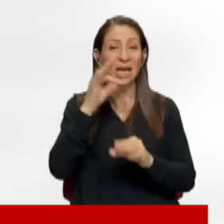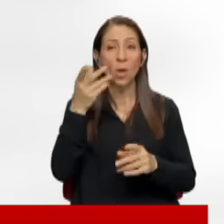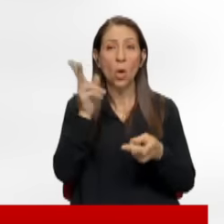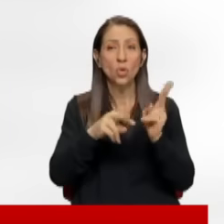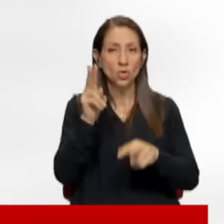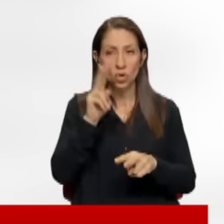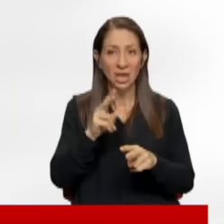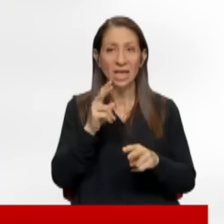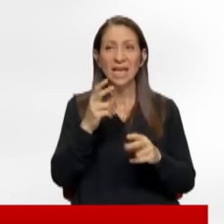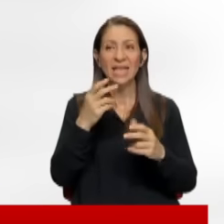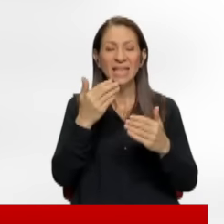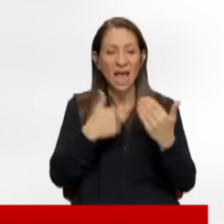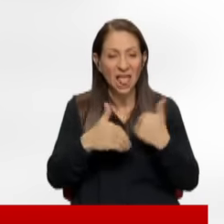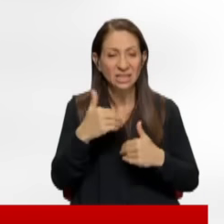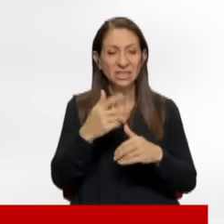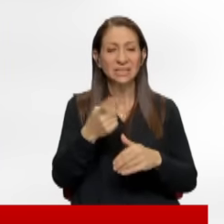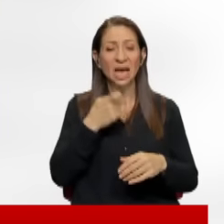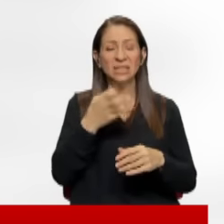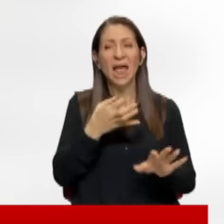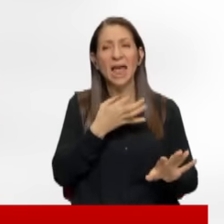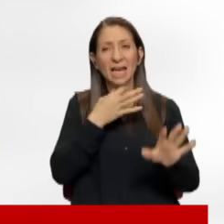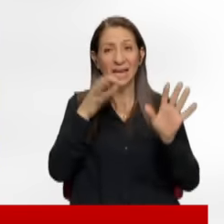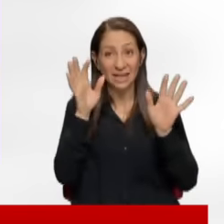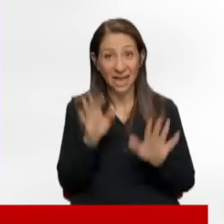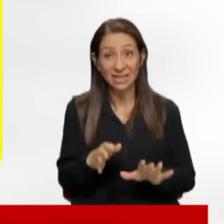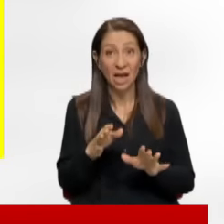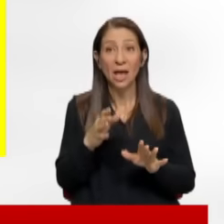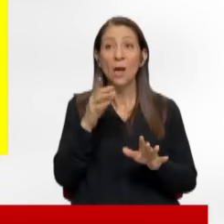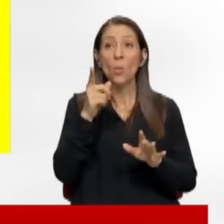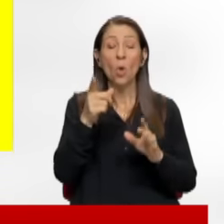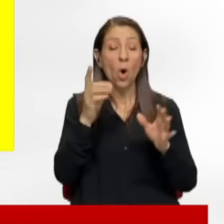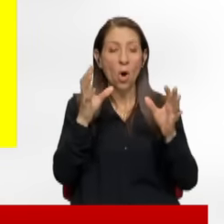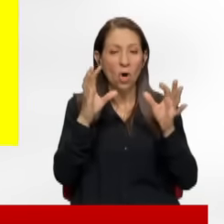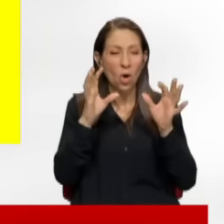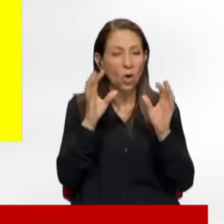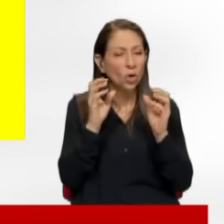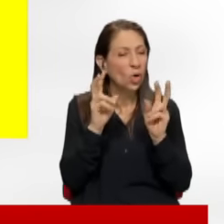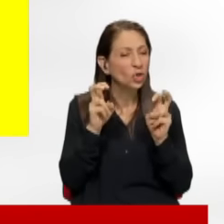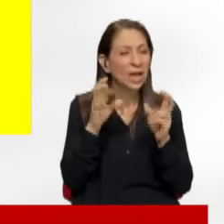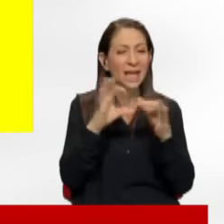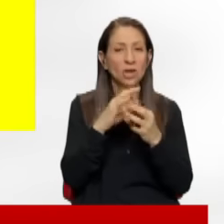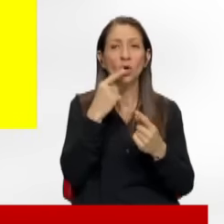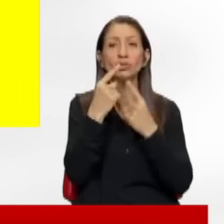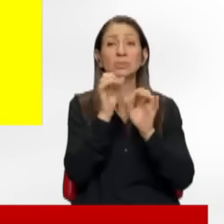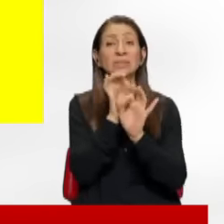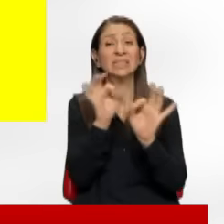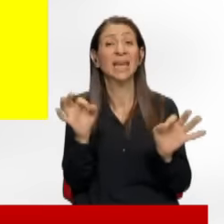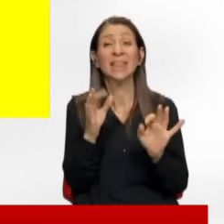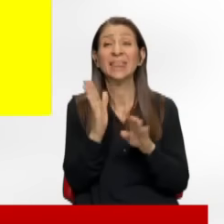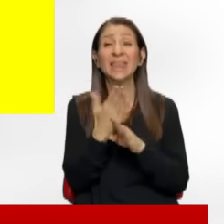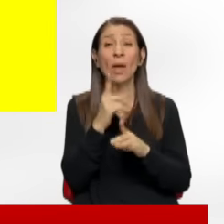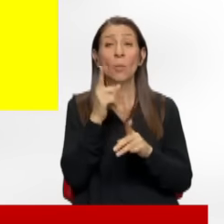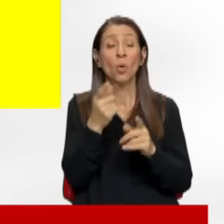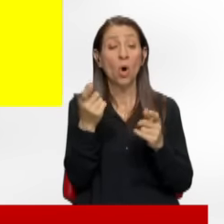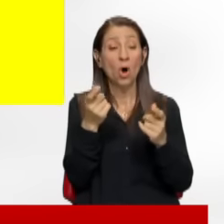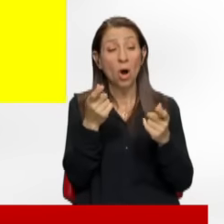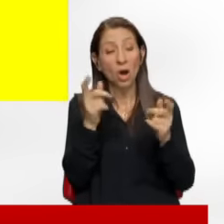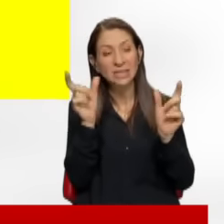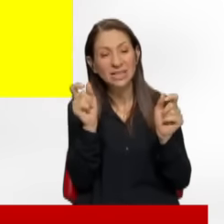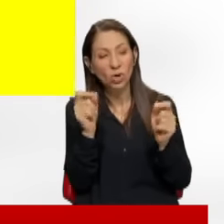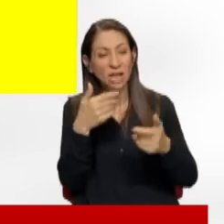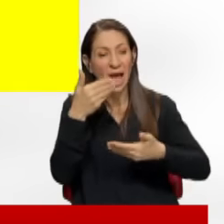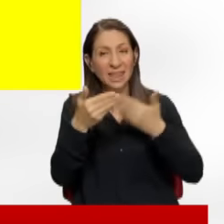hayatını kaybettiği, yaralandığı ve saatlerce mahsur kaldığı elim olayla ilgili tek bir söz etmeyenlerin ne amaçla bu olayı